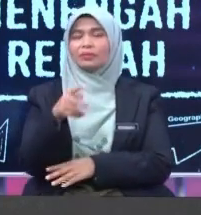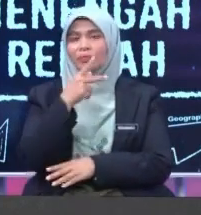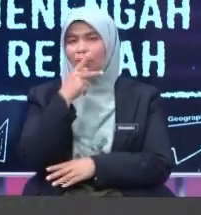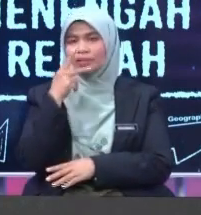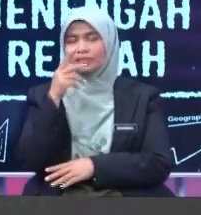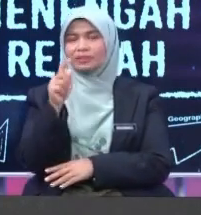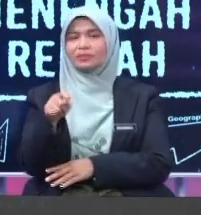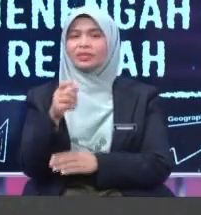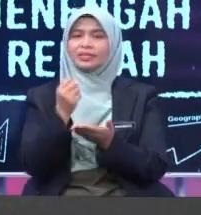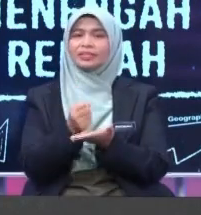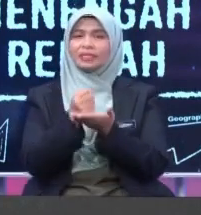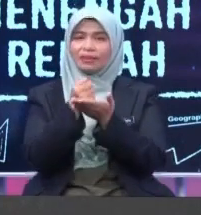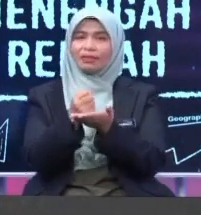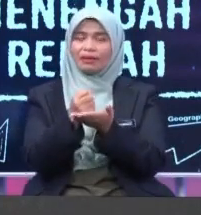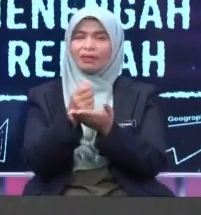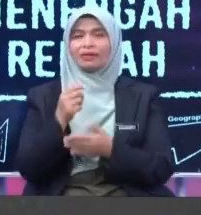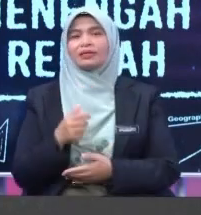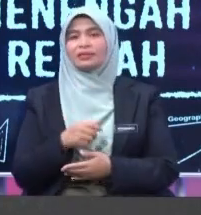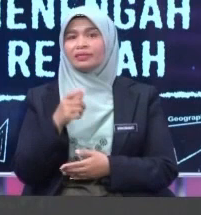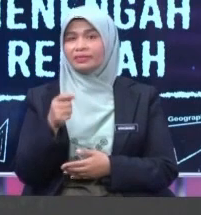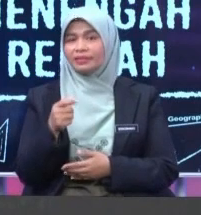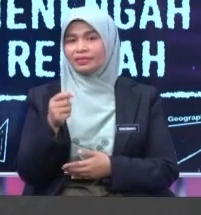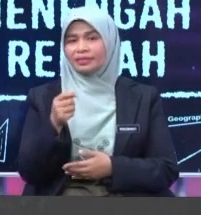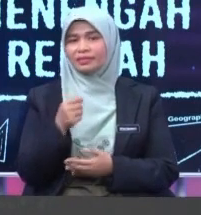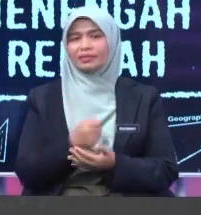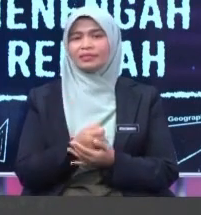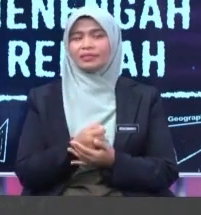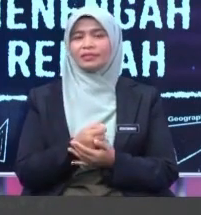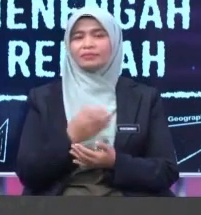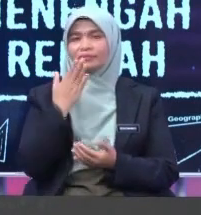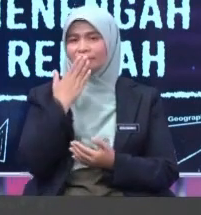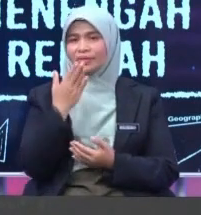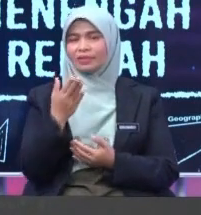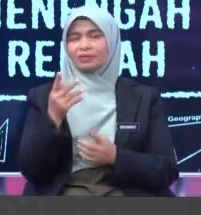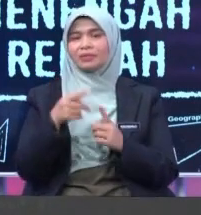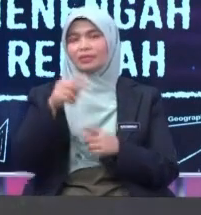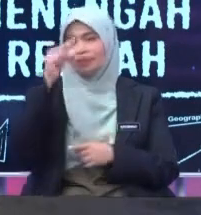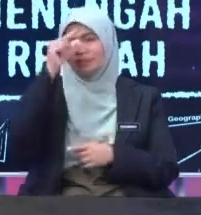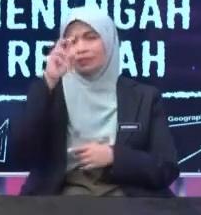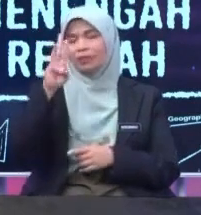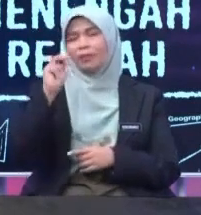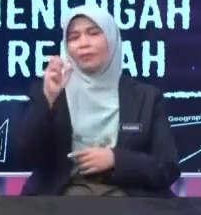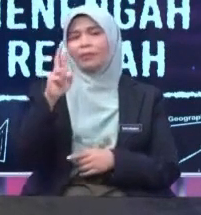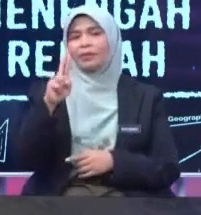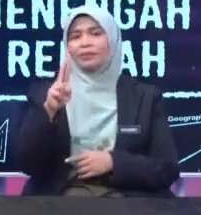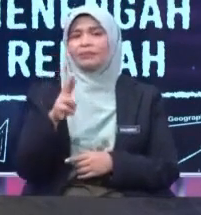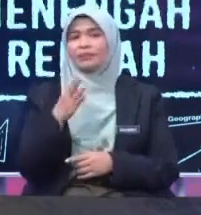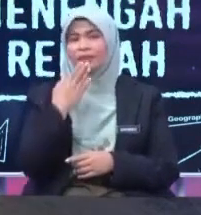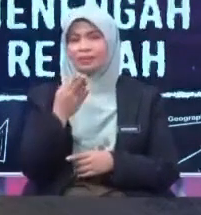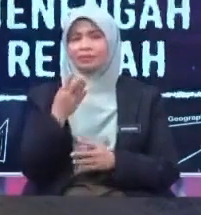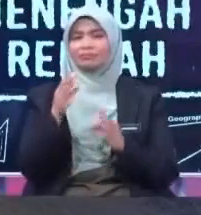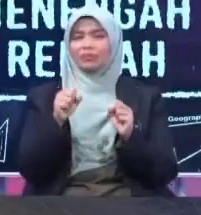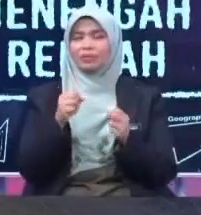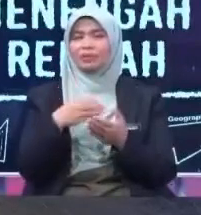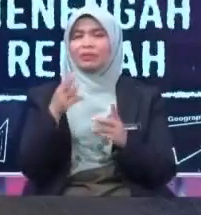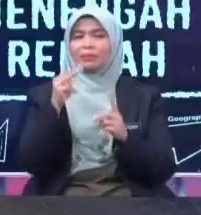sedekah, berzikir. Ya, okay, terima kasih Abang Umar. Ya, betul jawapan kamu. Aiman, kita boleh bagi markah